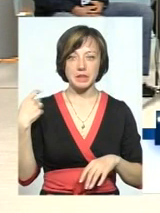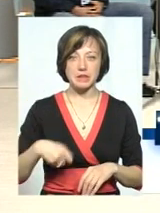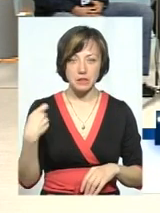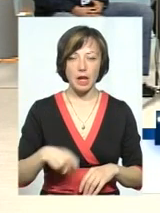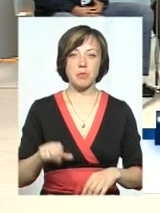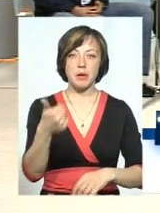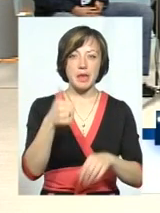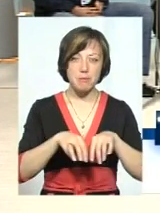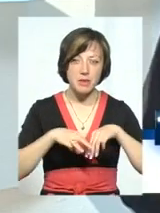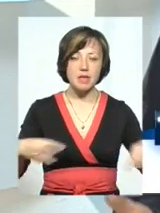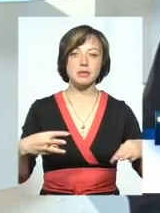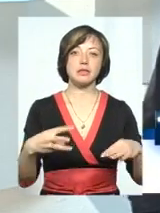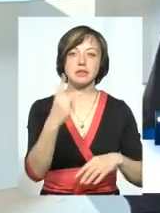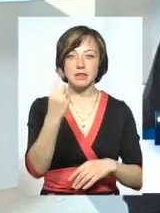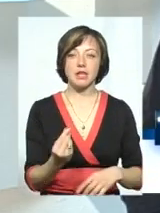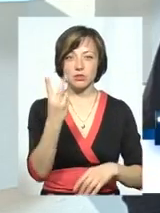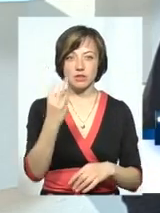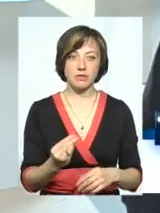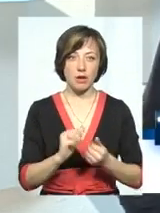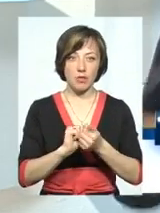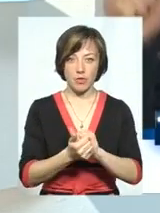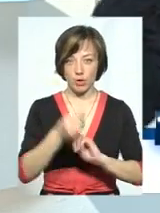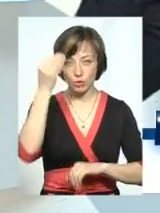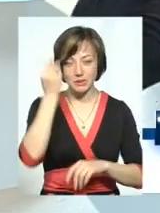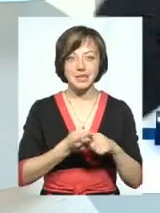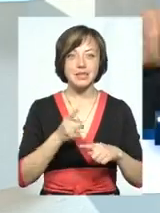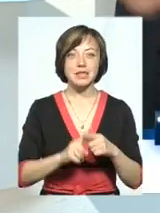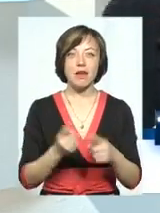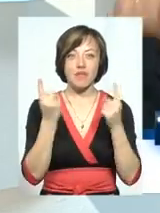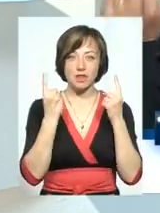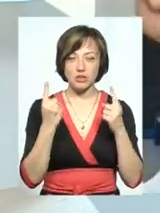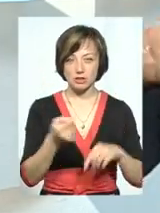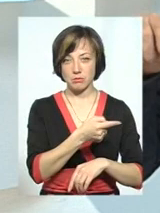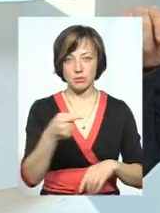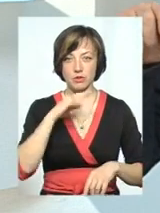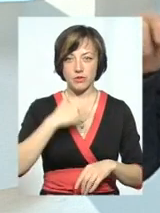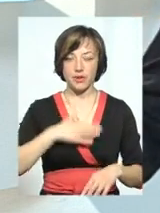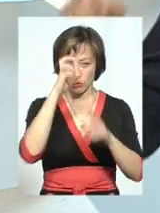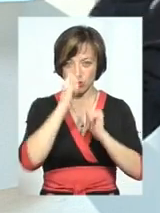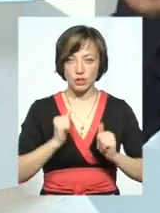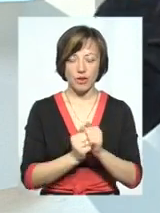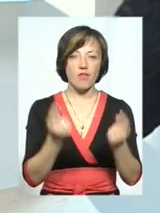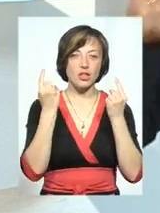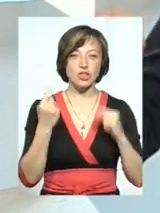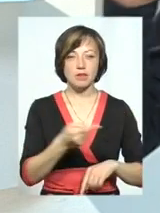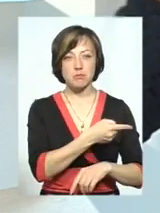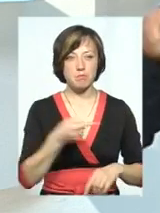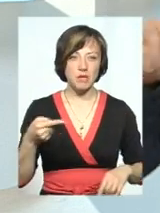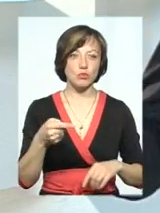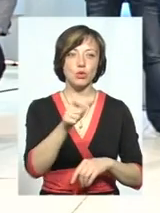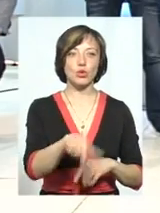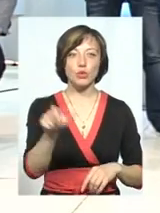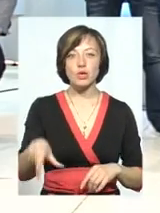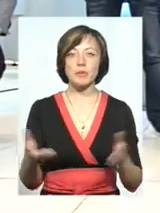президент, прем'єр-міністр і всі інші за день чи за два поміняли точки зору. Це величезний мінус нашій державі. Величезний мінус тим